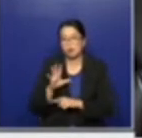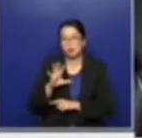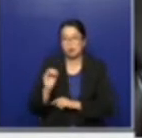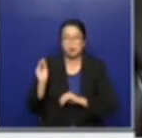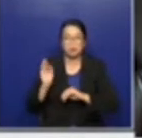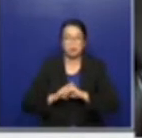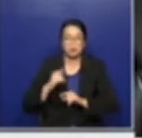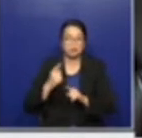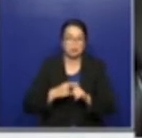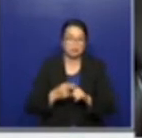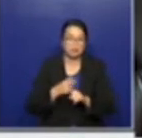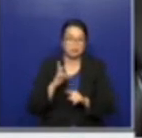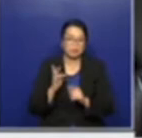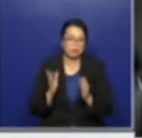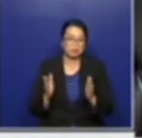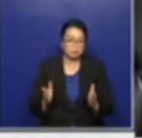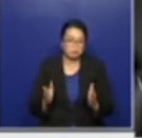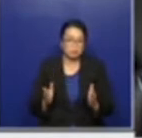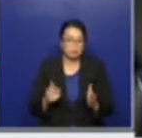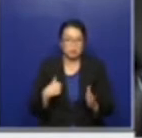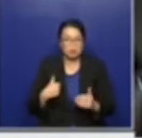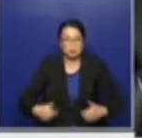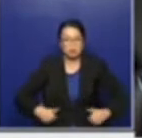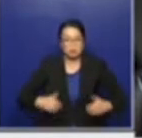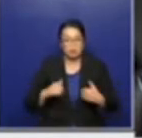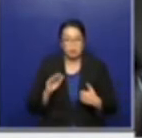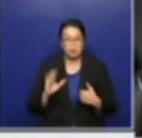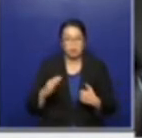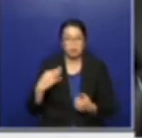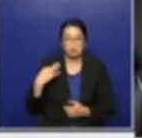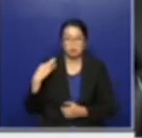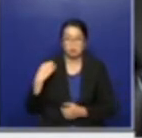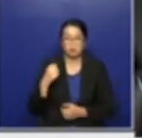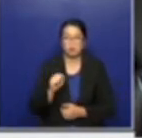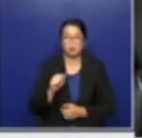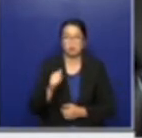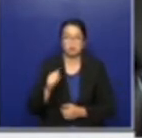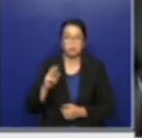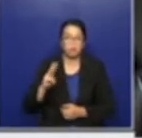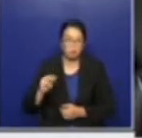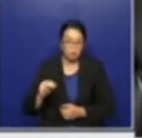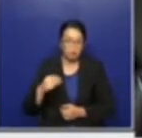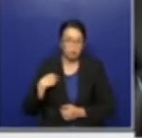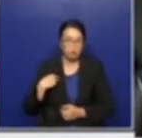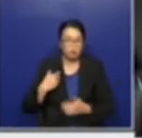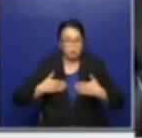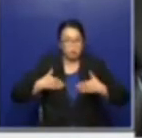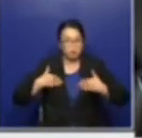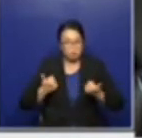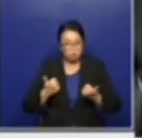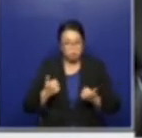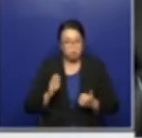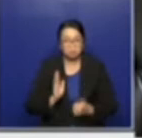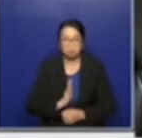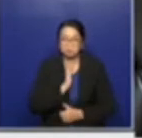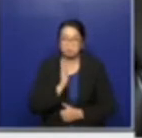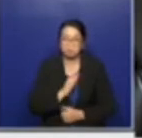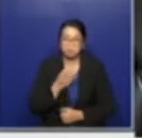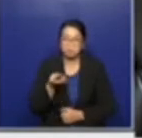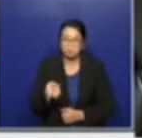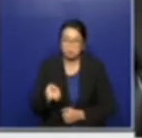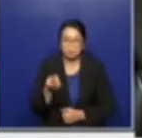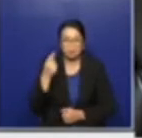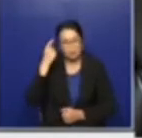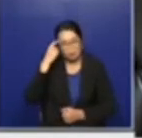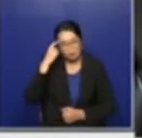เดือนถามว่าชีวิตของอสม.นั้นเนี่ยมีความแค่นั้นเหรอคุณค่าเท่านั้นหรือแท